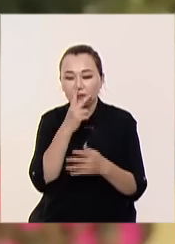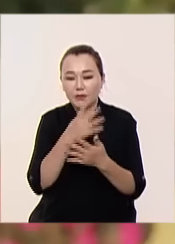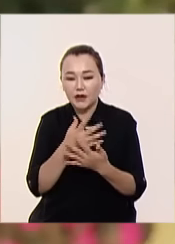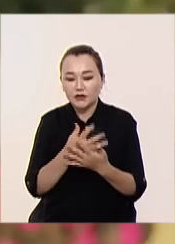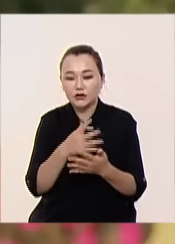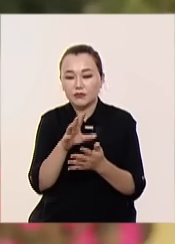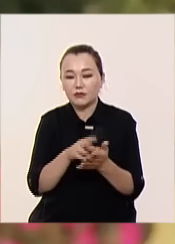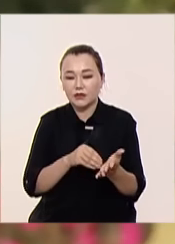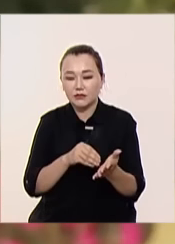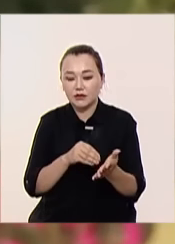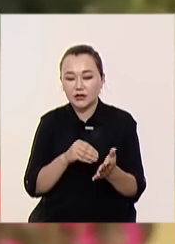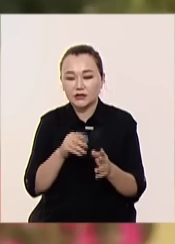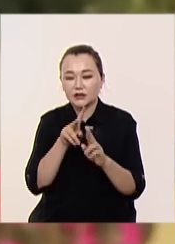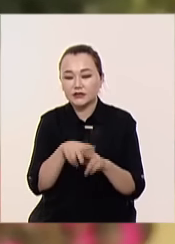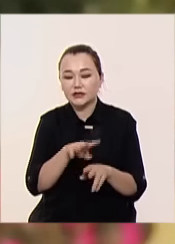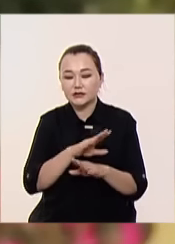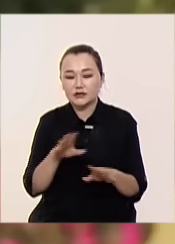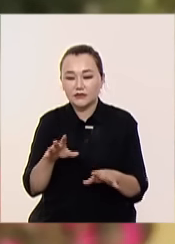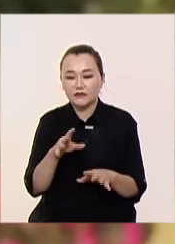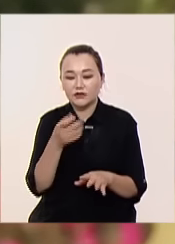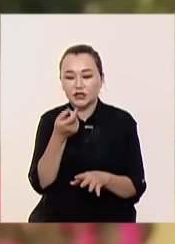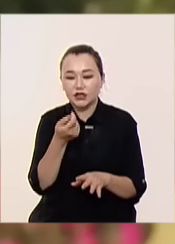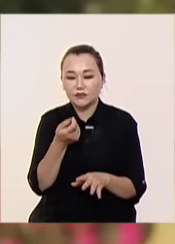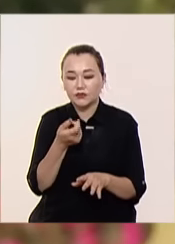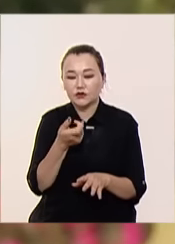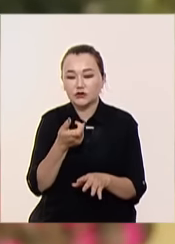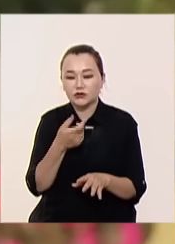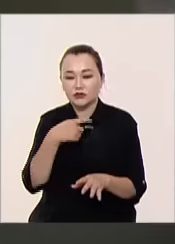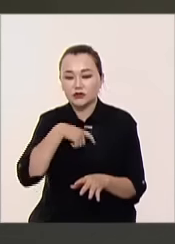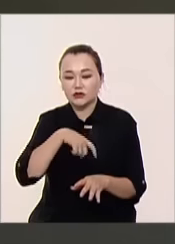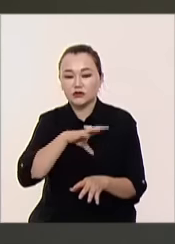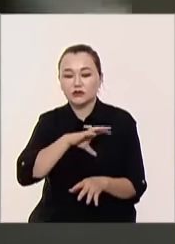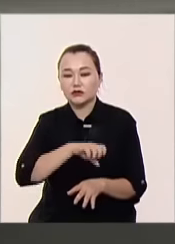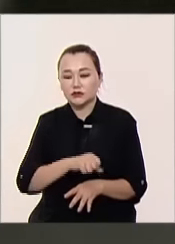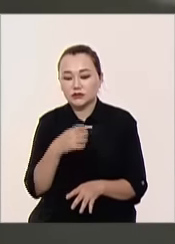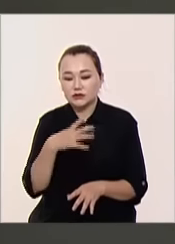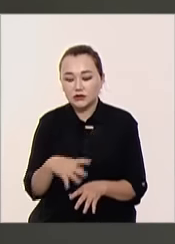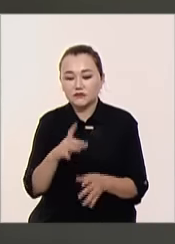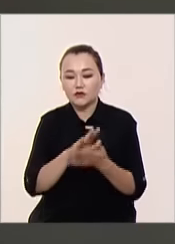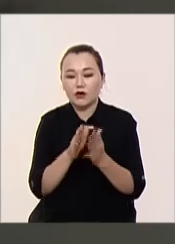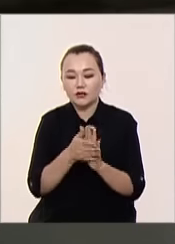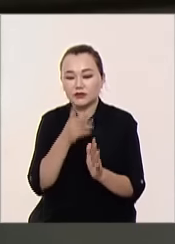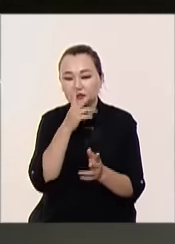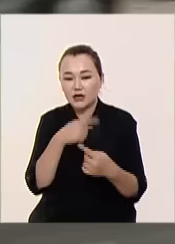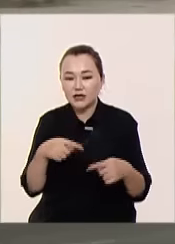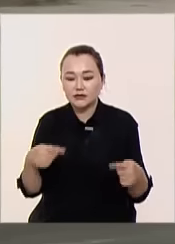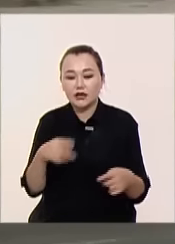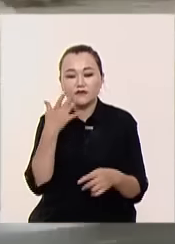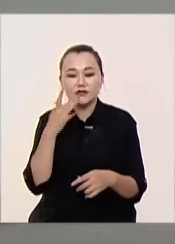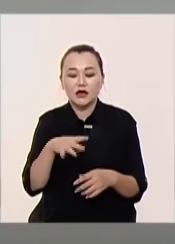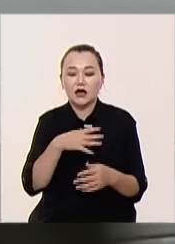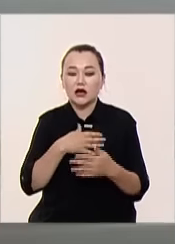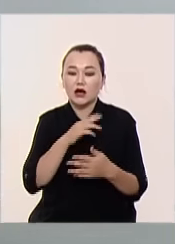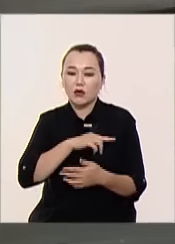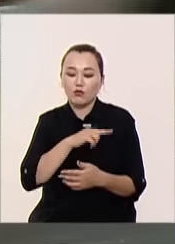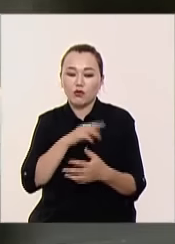показывают пример, не заставил их хотя бы немножко сабрыса в тауга. Впрочем, ситуации встречаются разные, но не всегда работники